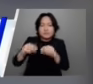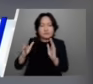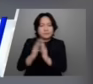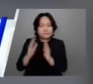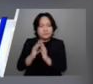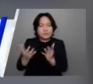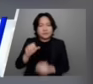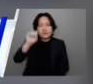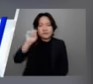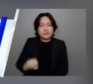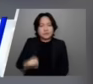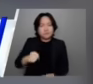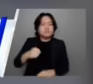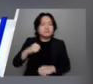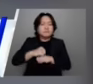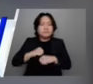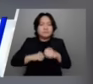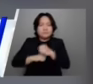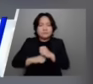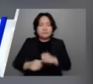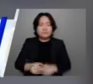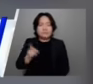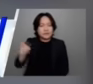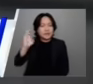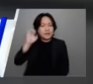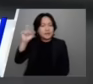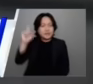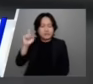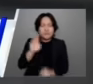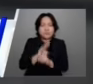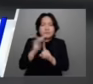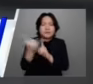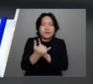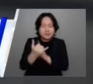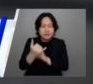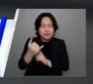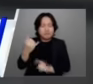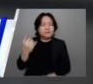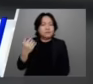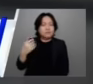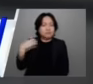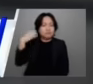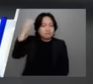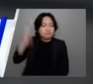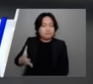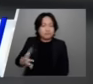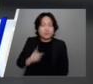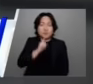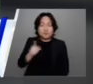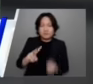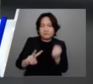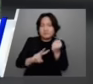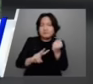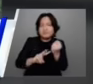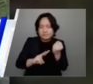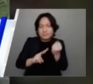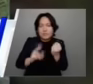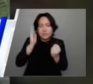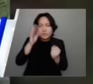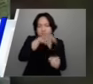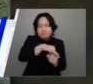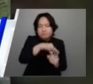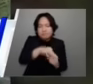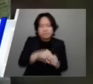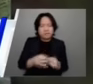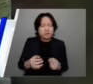kapitan ng barangay ang biktima na tatakbong vice mayor sa eleksyon. Ayon sa pulisya, may narinig na mga putok ng baril ang mga kapitbahay ng biktima